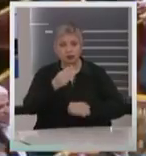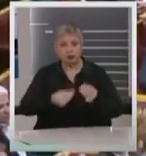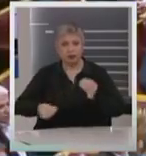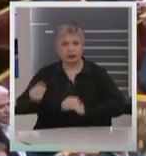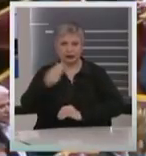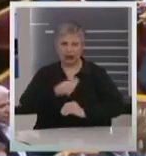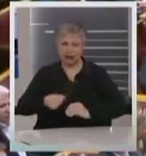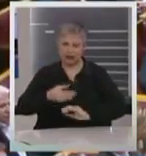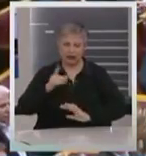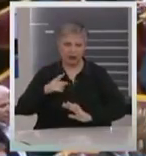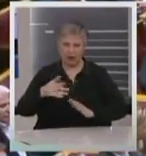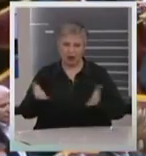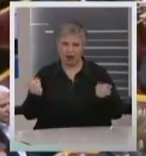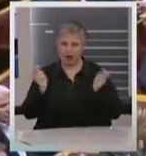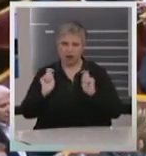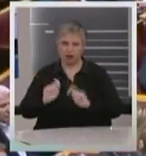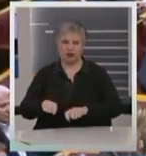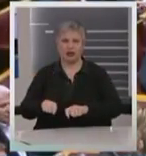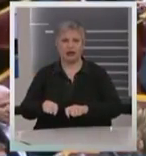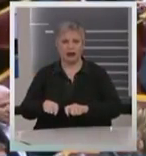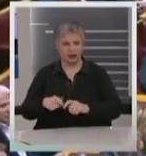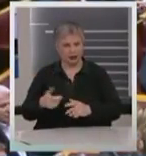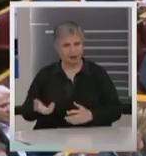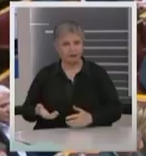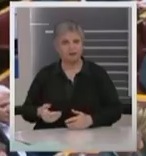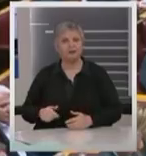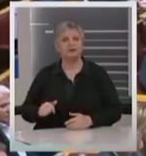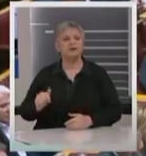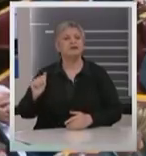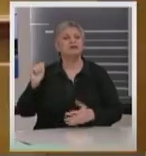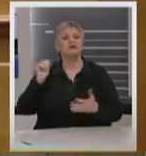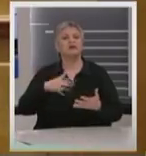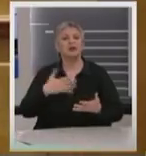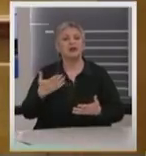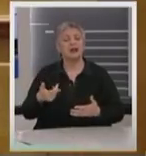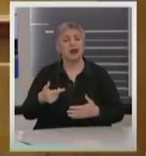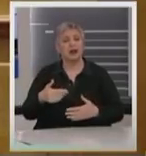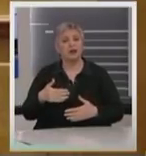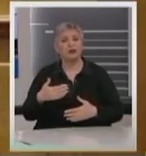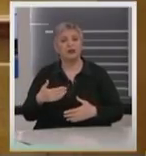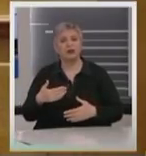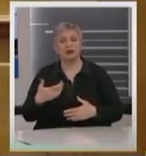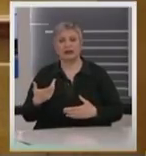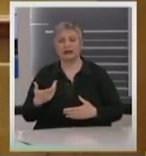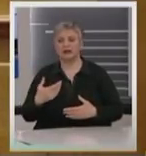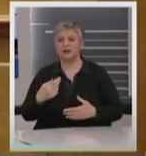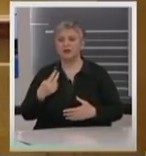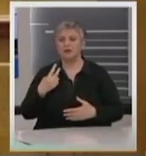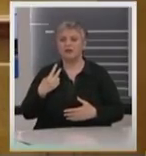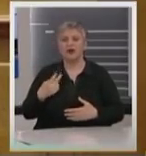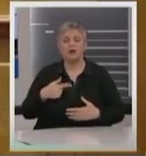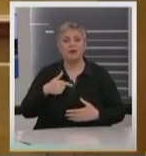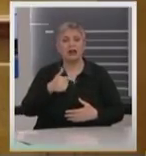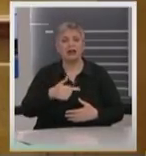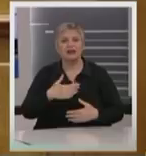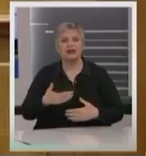Κυρίες και κύριοι βουλευτές, πίσω από το Greek comeback, όπως το είπατε, μπας περιπτώσει, που προσπαθείτε